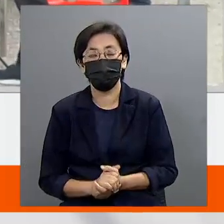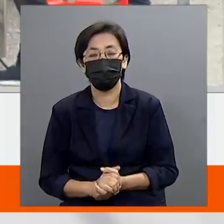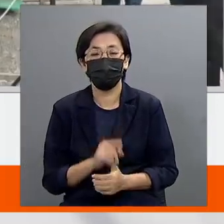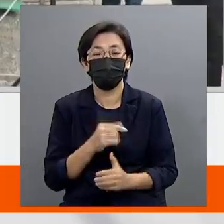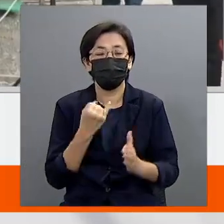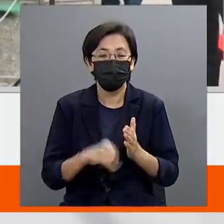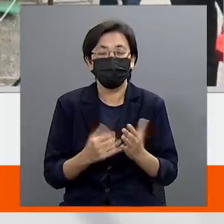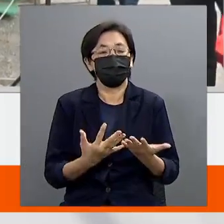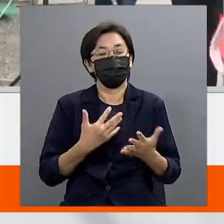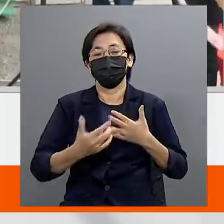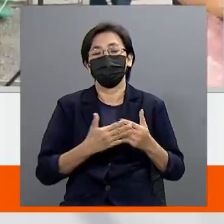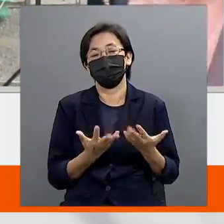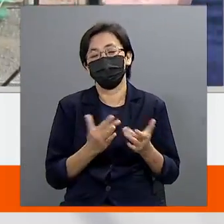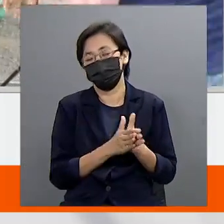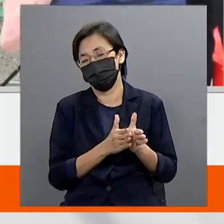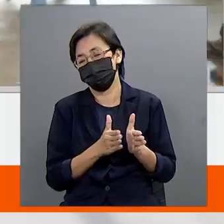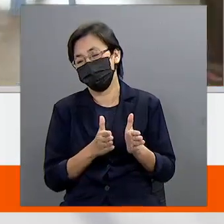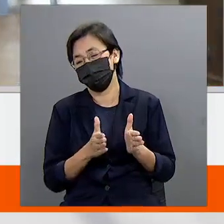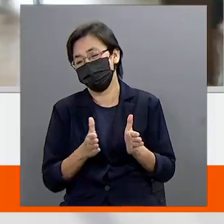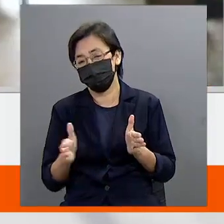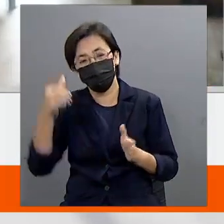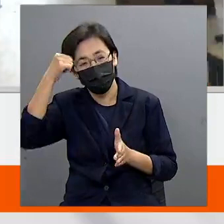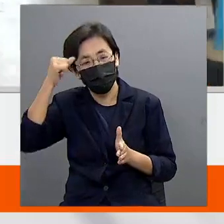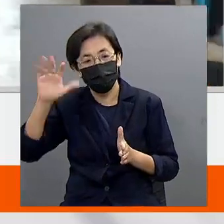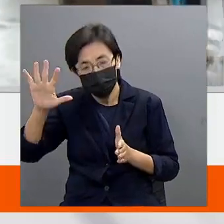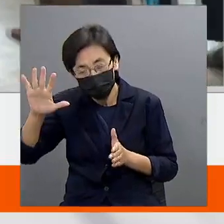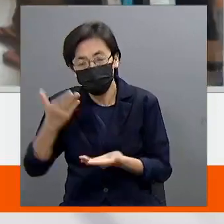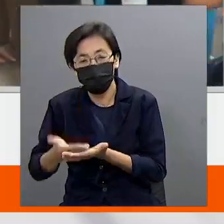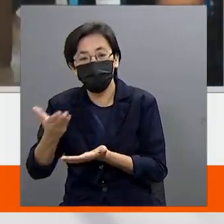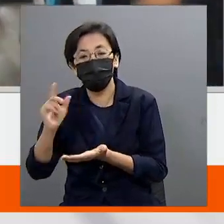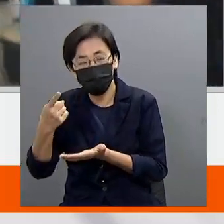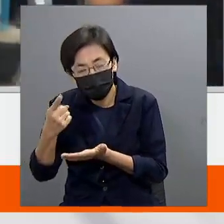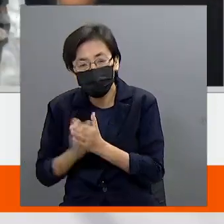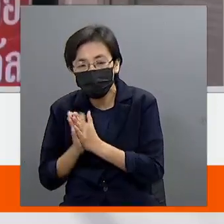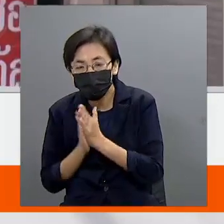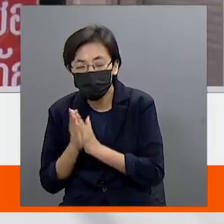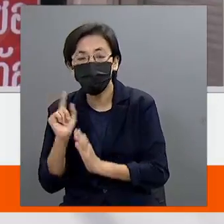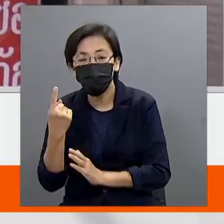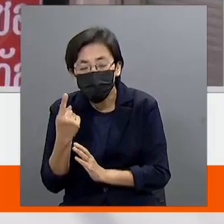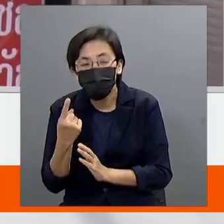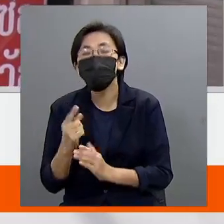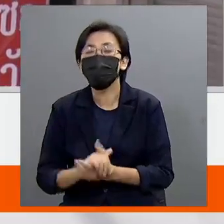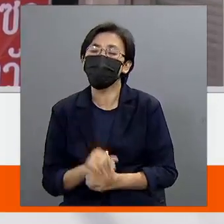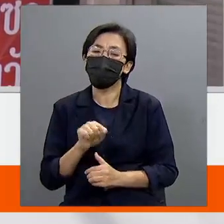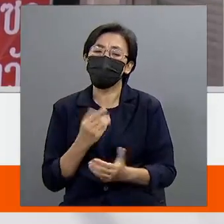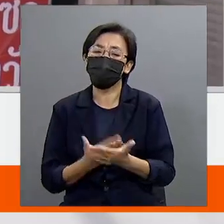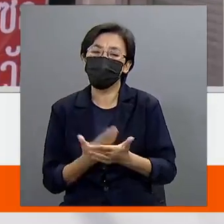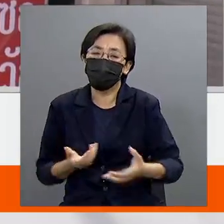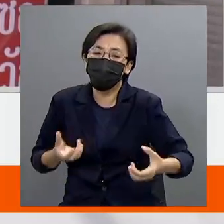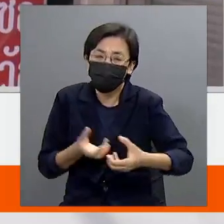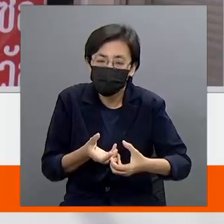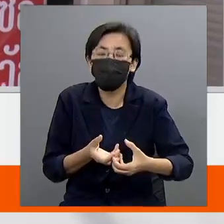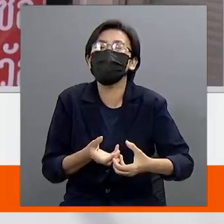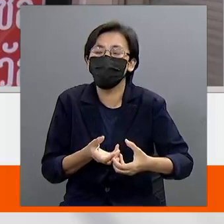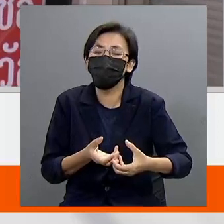เนี่ยต้องรออีกตั้ง12ตั้ง15วันถึงจะแก้มือได้เนี่ยแต่เนี้ยเขาถือเป็นการพนันอย่างอ่อนนะครับแล้วคนที่เล่น